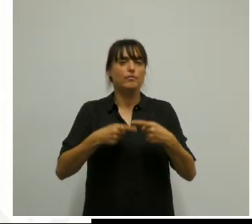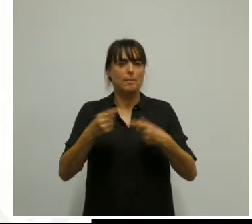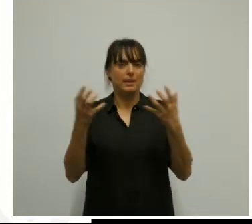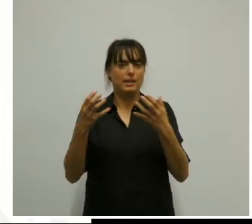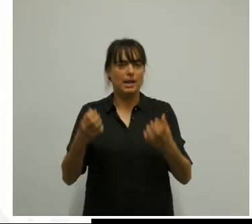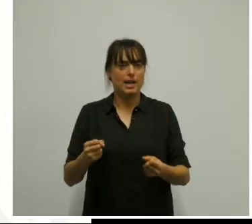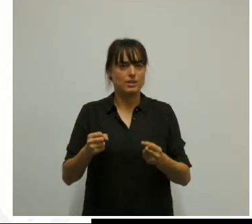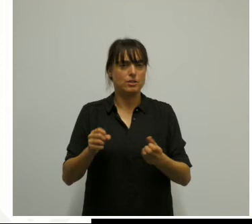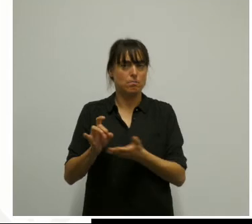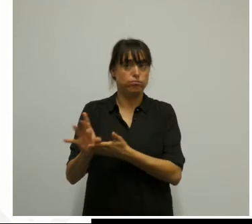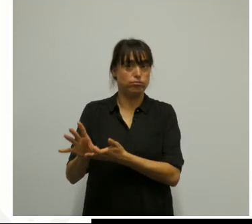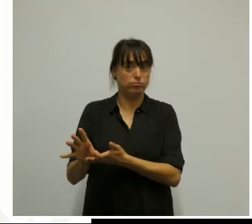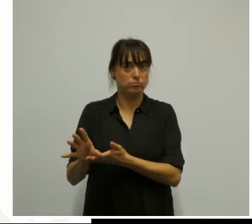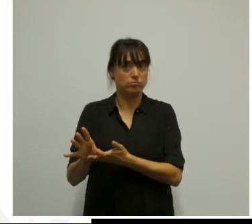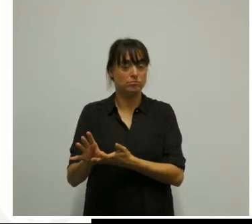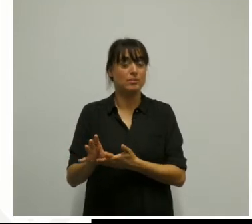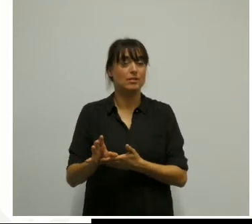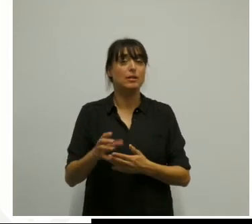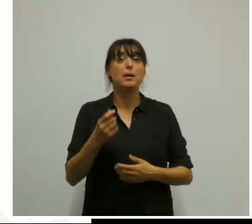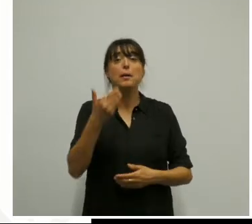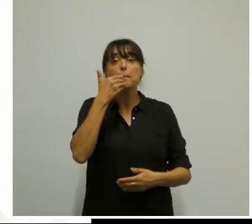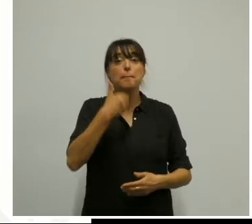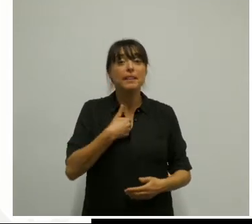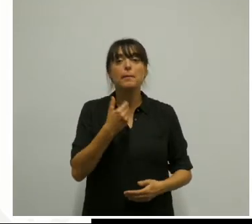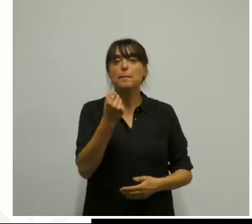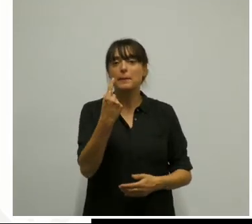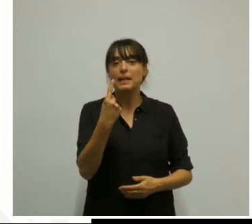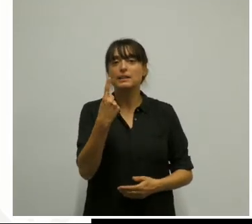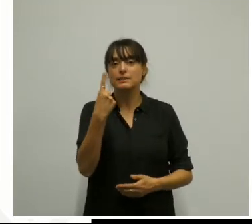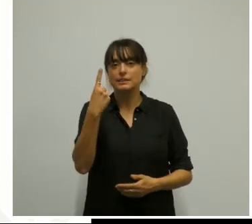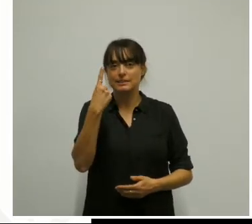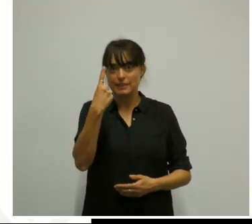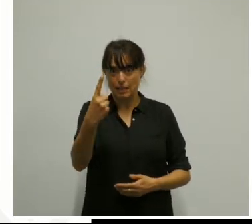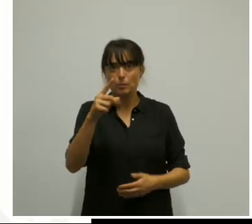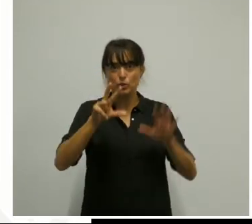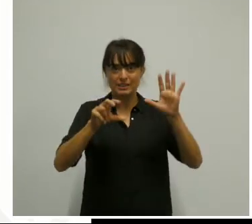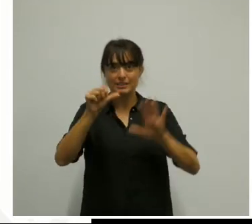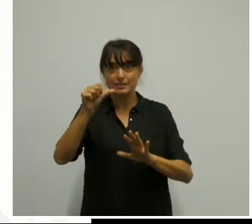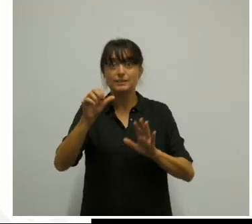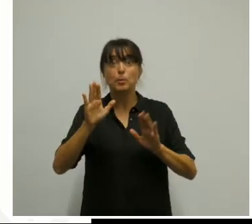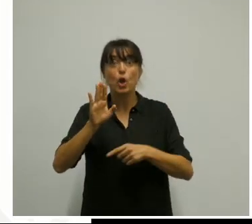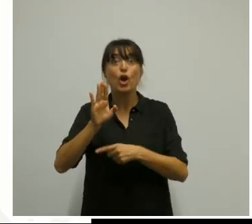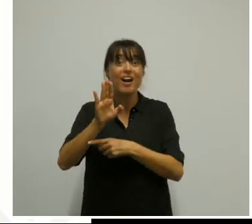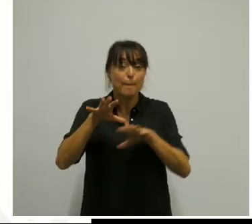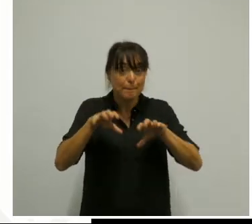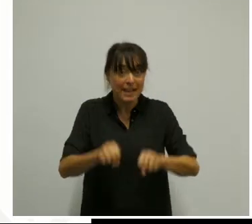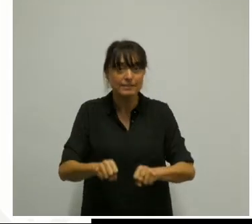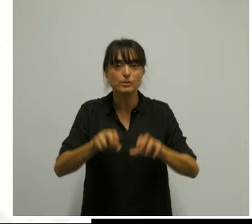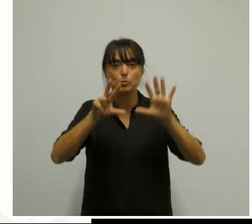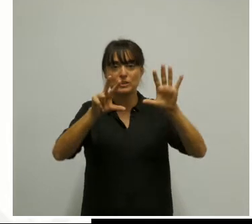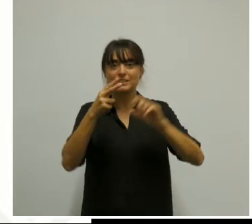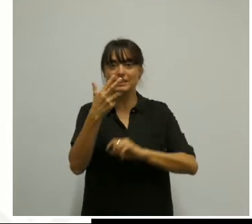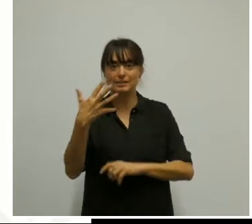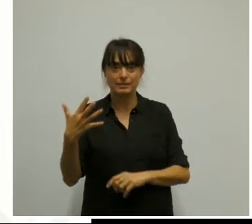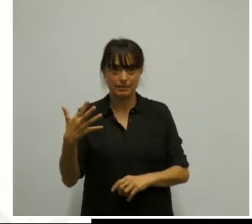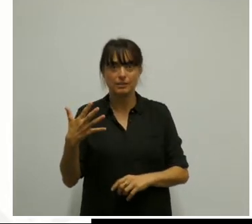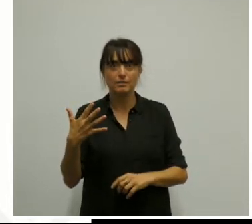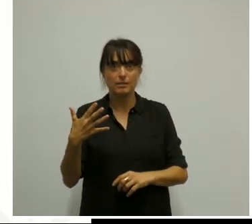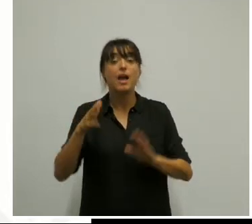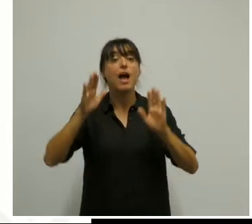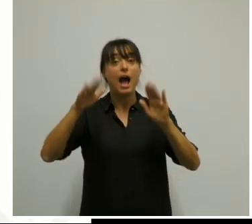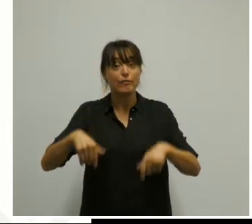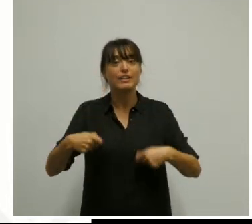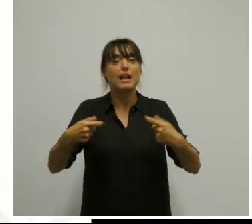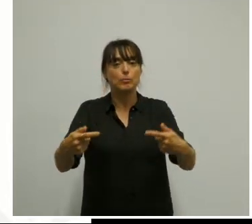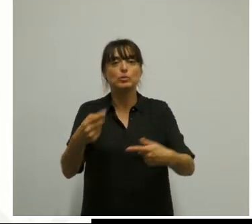sigui, teníem una demanda de 1.186, però amb una oferta de 835, i al final s'han assignat